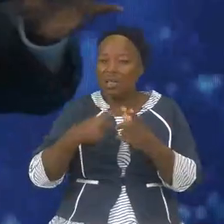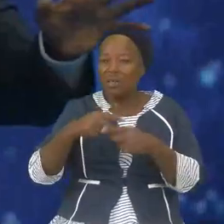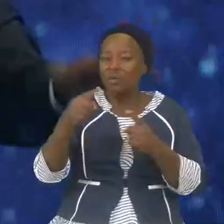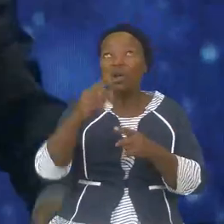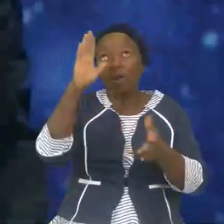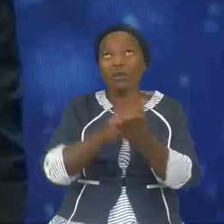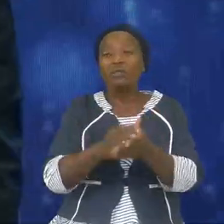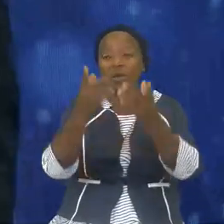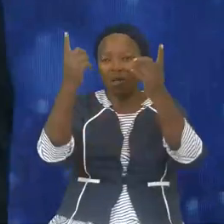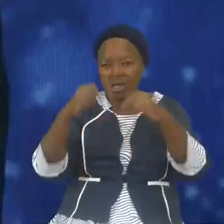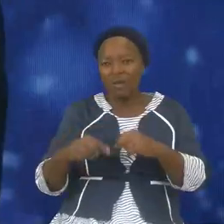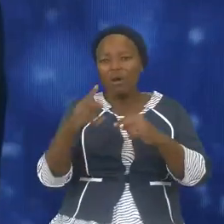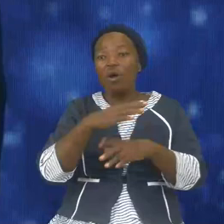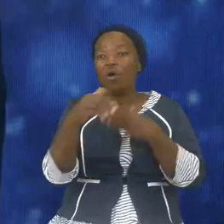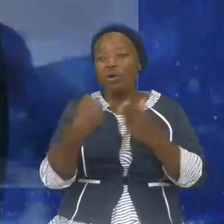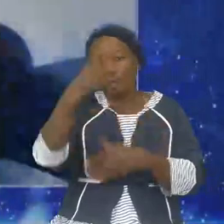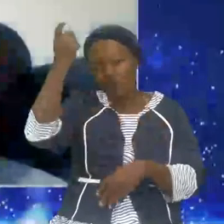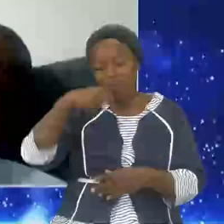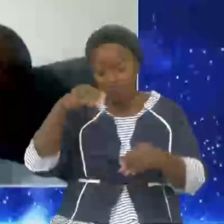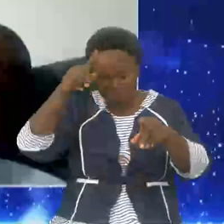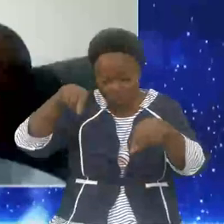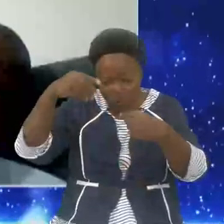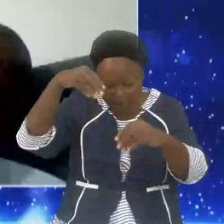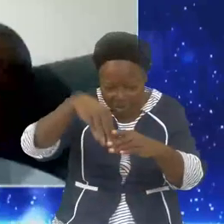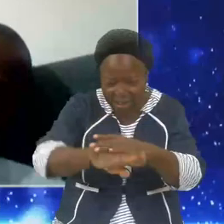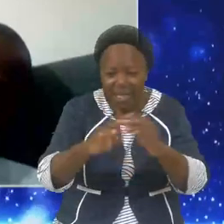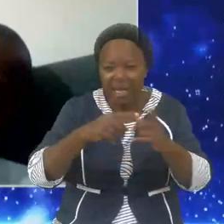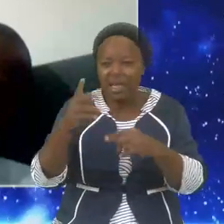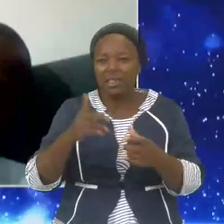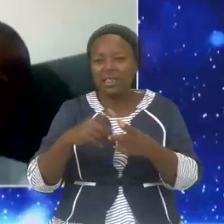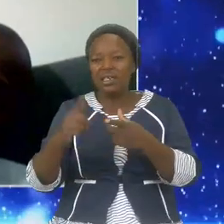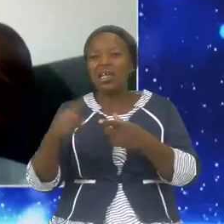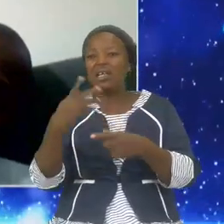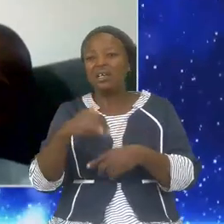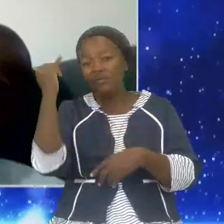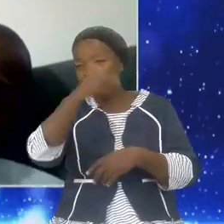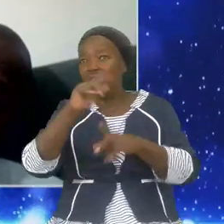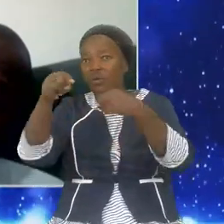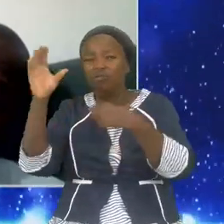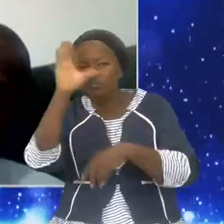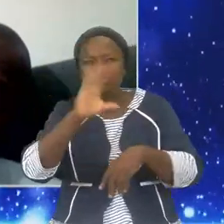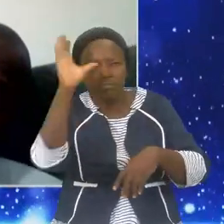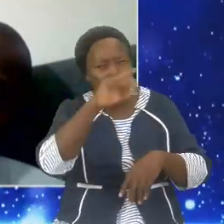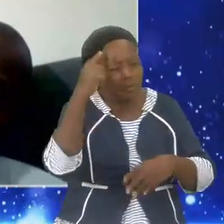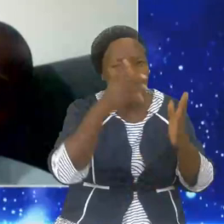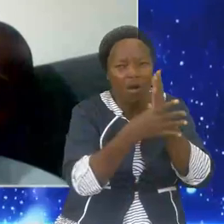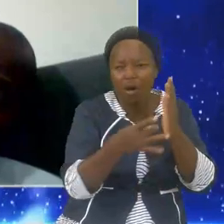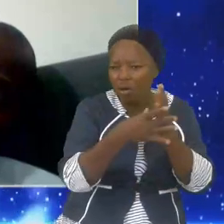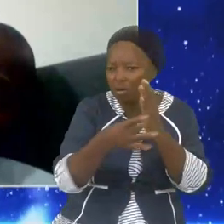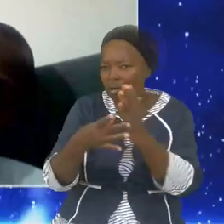que tu as, c'est pour toi. Lorsque l'époux est arrivé, les sages sont entrés avec lui et